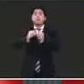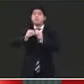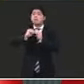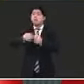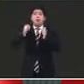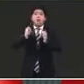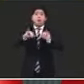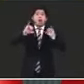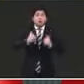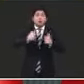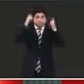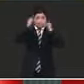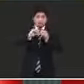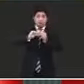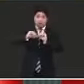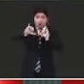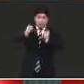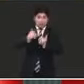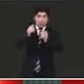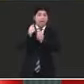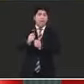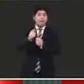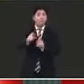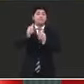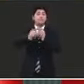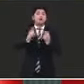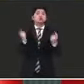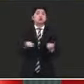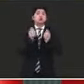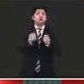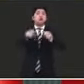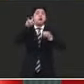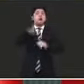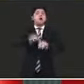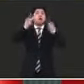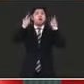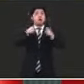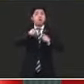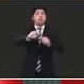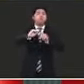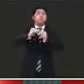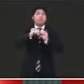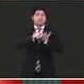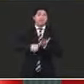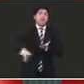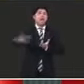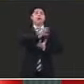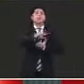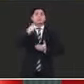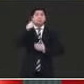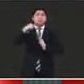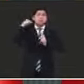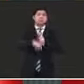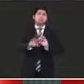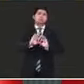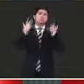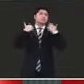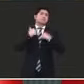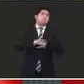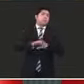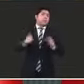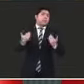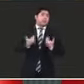olan başörtüsüyle eğitim ve çalışma hakkı konusundaki sorunları tümüyle çözmüştük